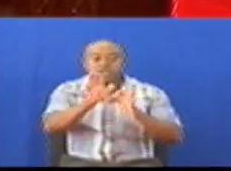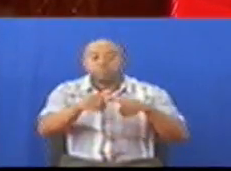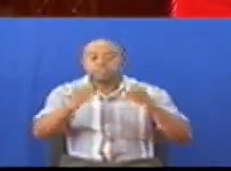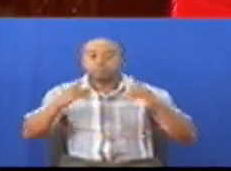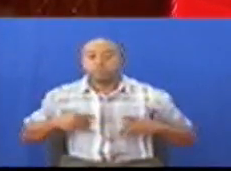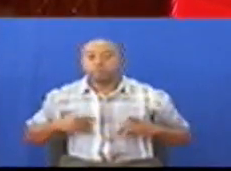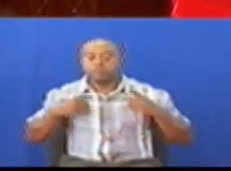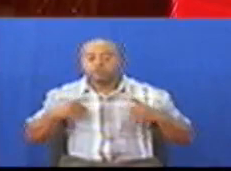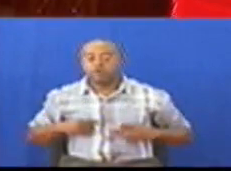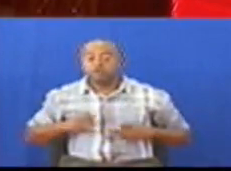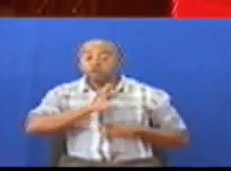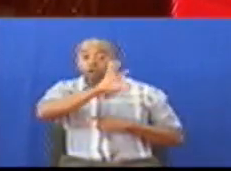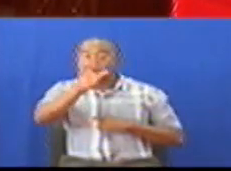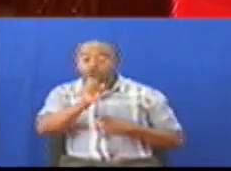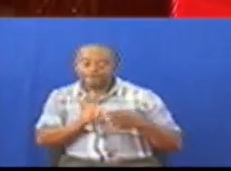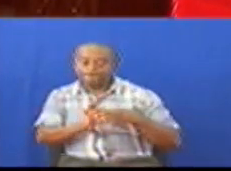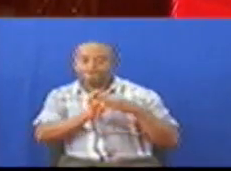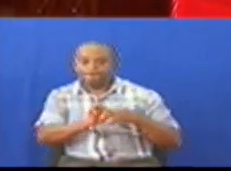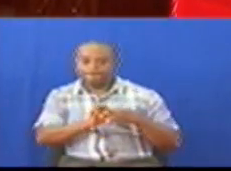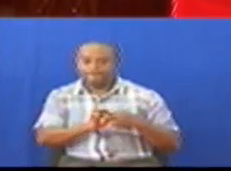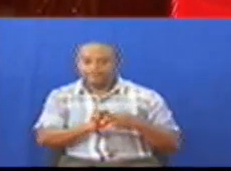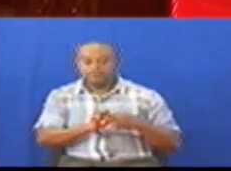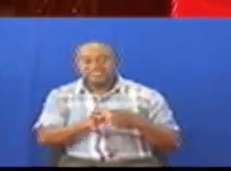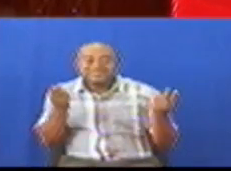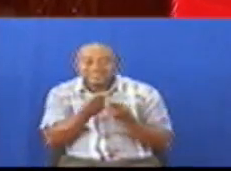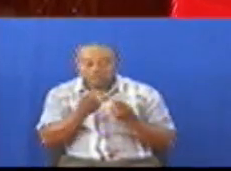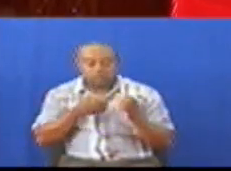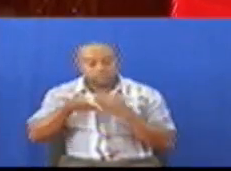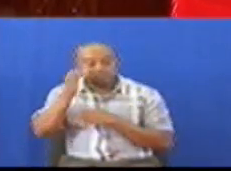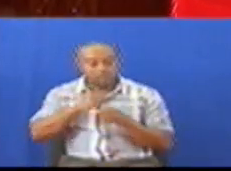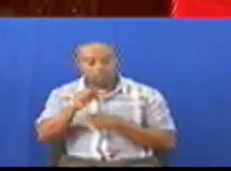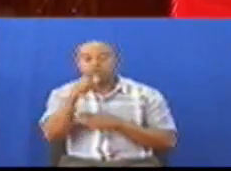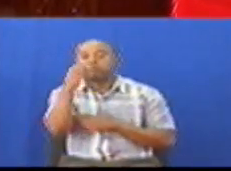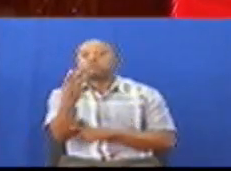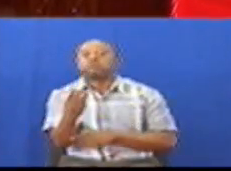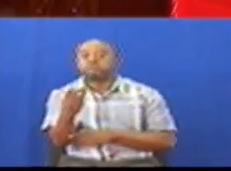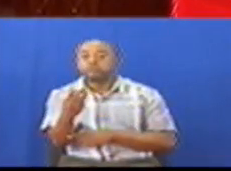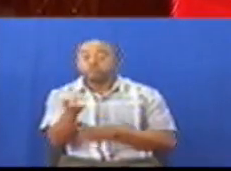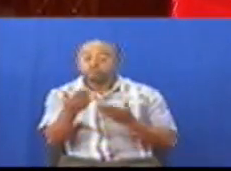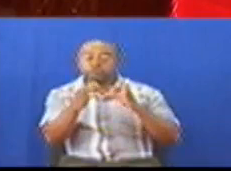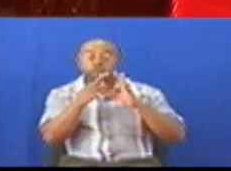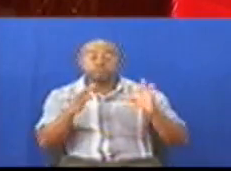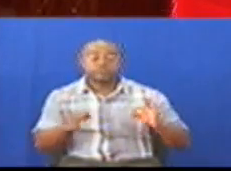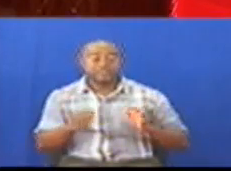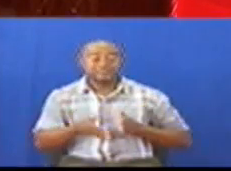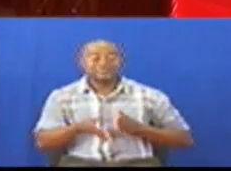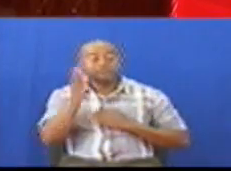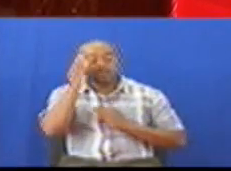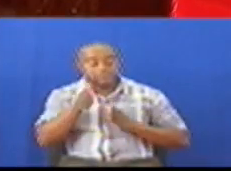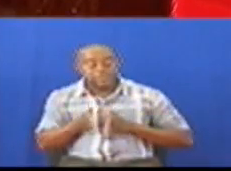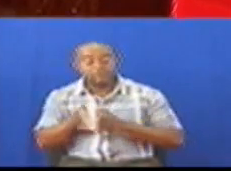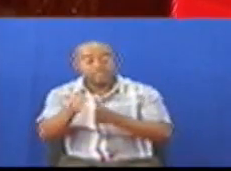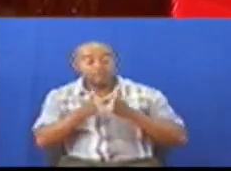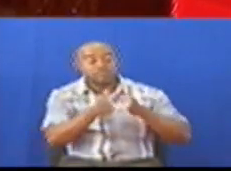kurejesha kile ambacho serikali ya awamu ya tatu ilikianzisha na kufanya maboresho ya serikali za mitaa ili kuwa imara katika